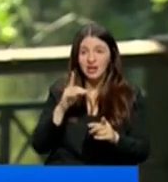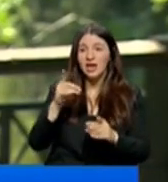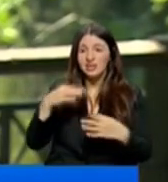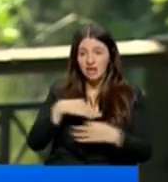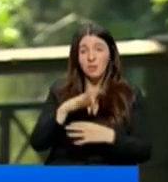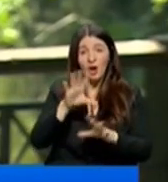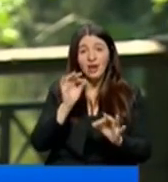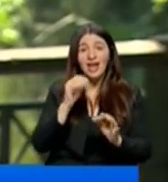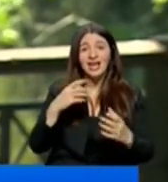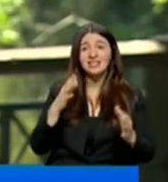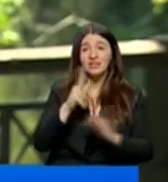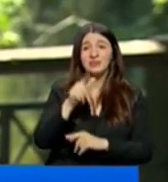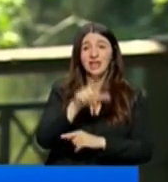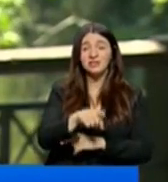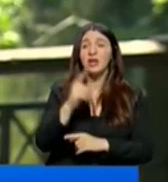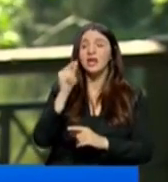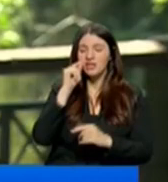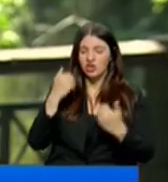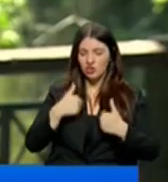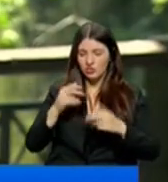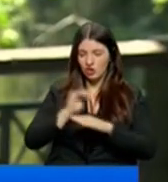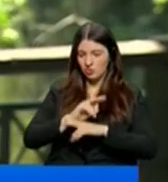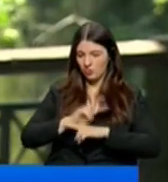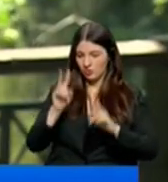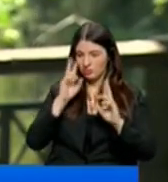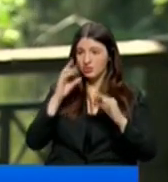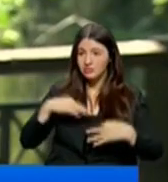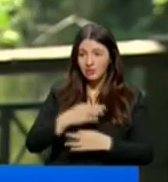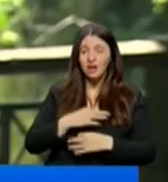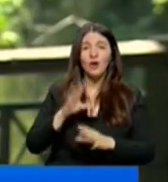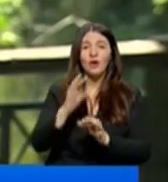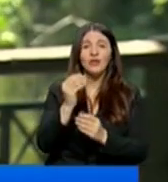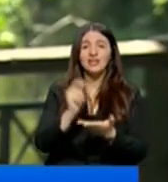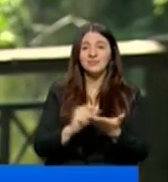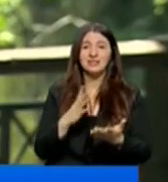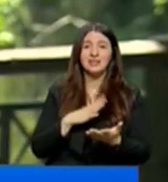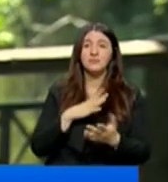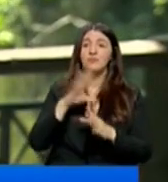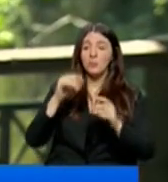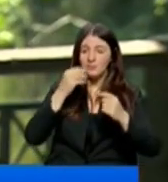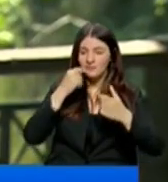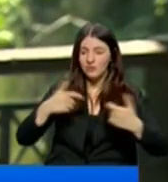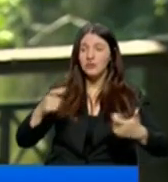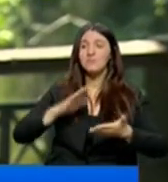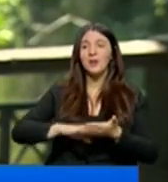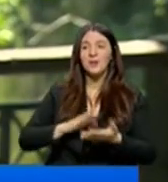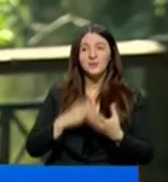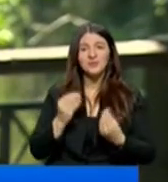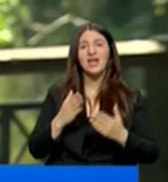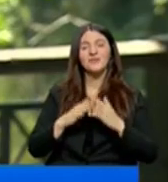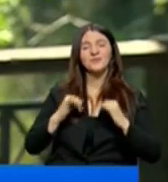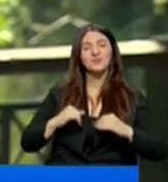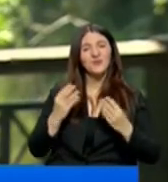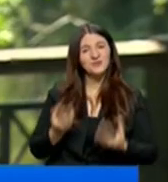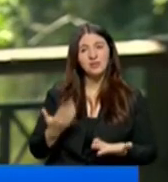geçmesini isterim. Herkesin inancına, kimliğine, yaşam tarzına saygı mı gösterdim? Öyle olmasını isterim. Her sofrada bereket olsun, her evde